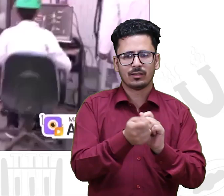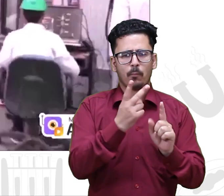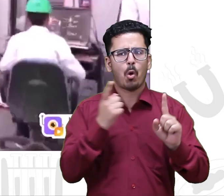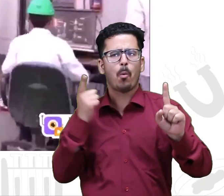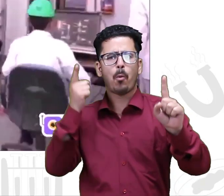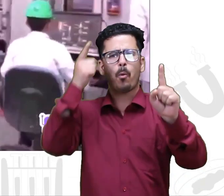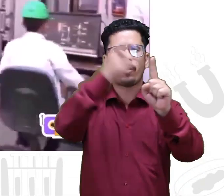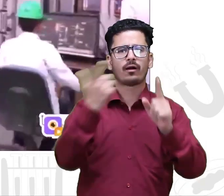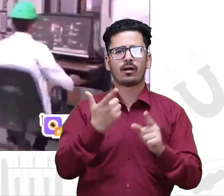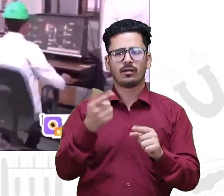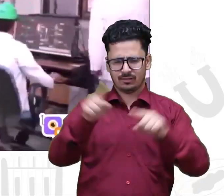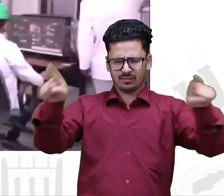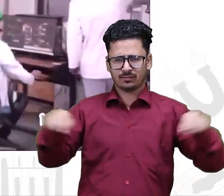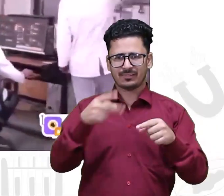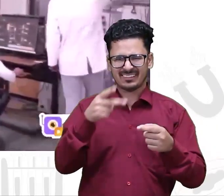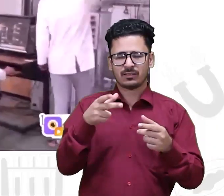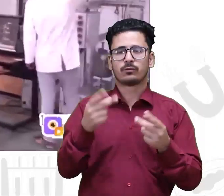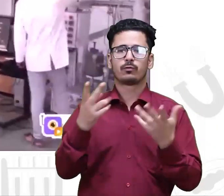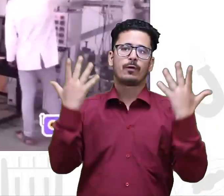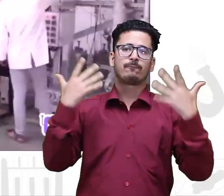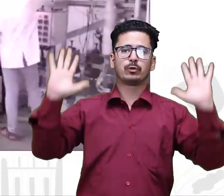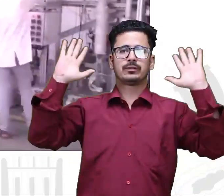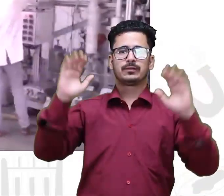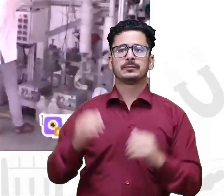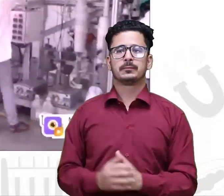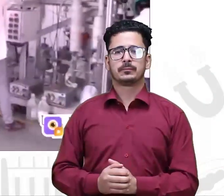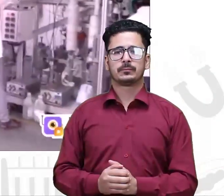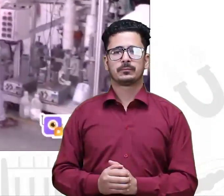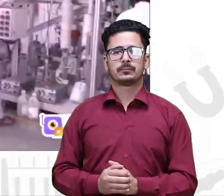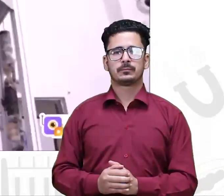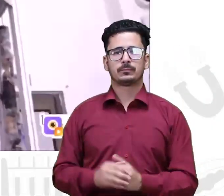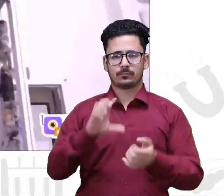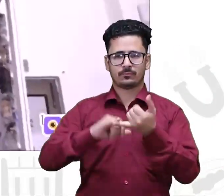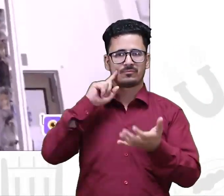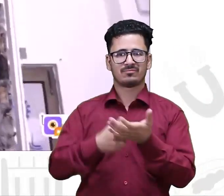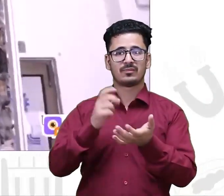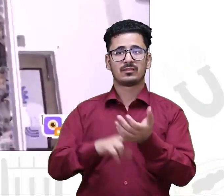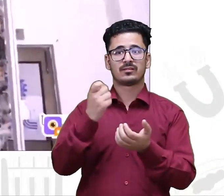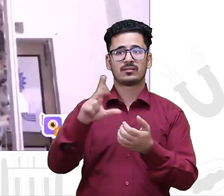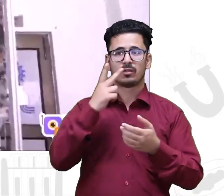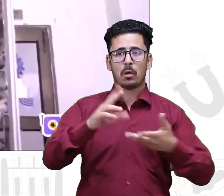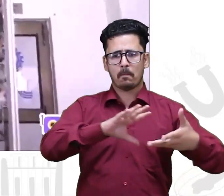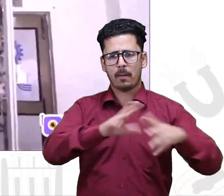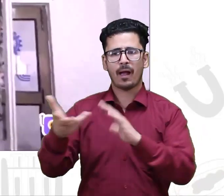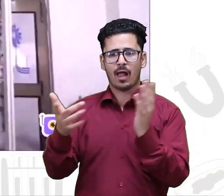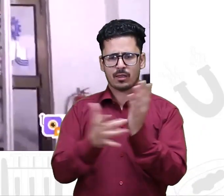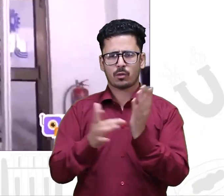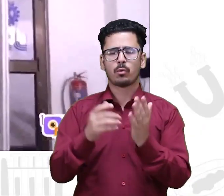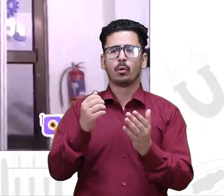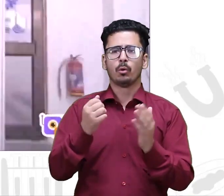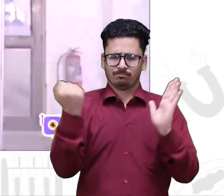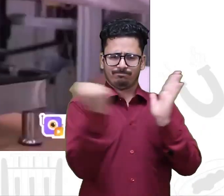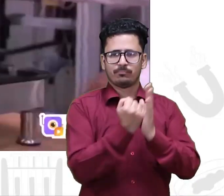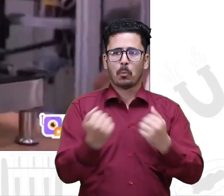जास्तीत जास्त रूपांतरण आणि निवडकता प्राप्त होईल. प्रक्रियेत वापरल्या जाणाऱ्या रिॲक्टरला पेटंट देण्यात आले. अशा